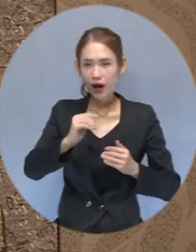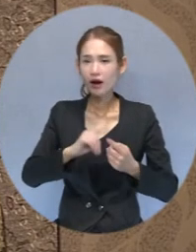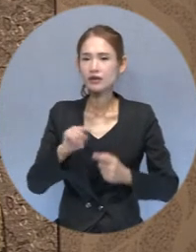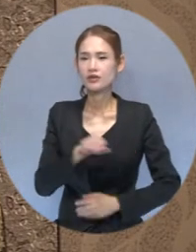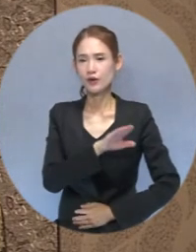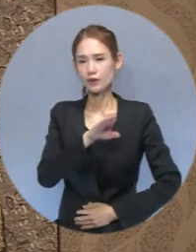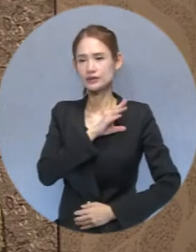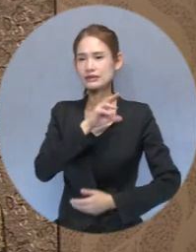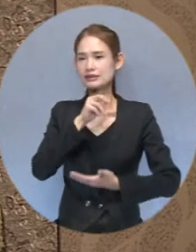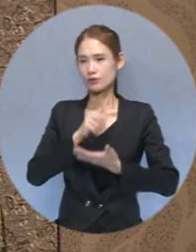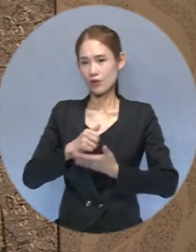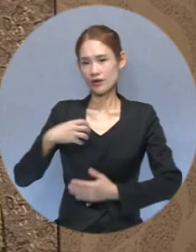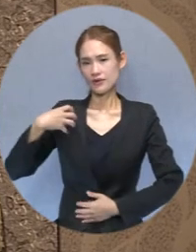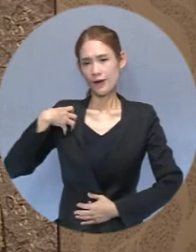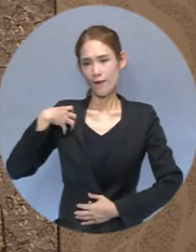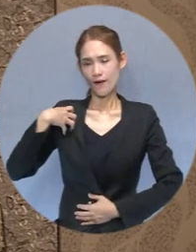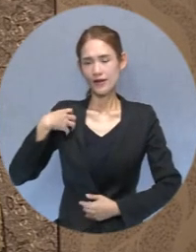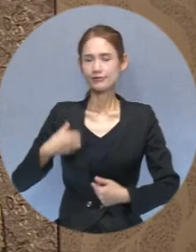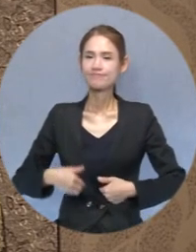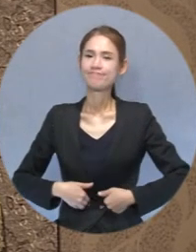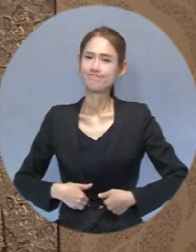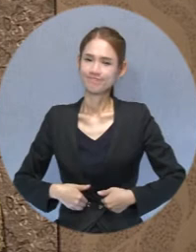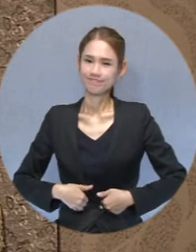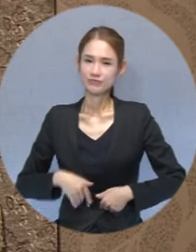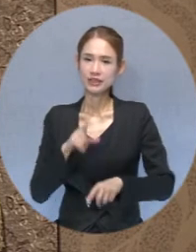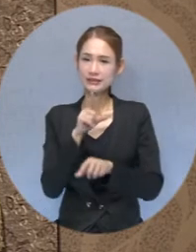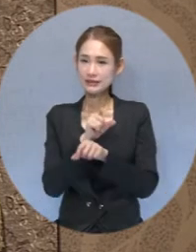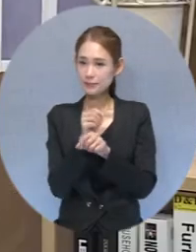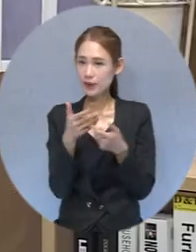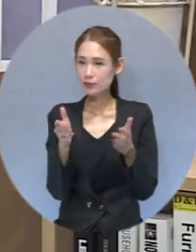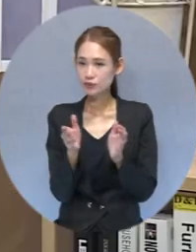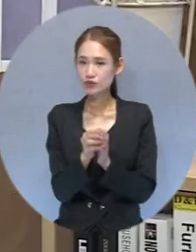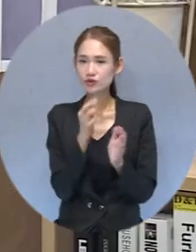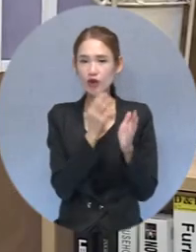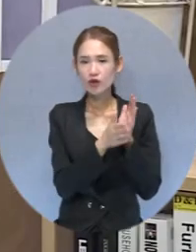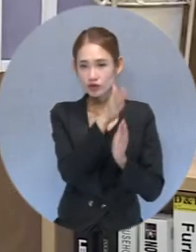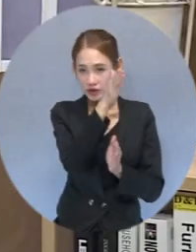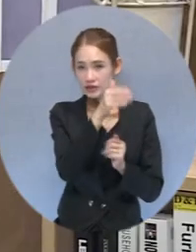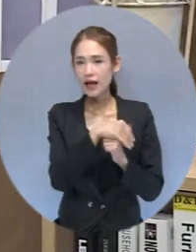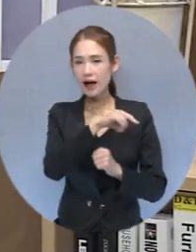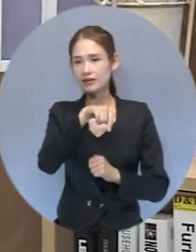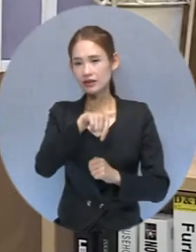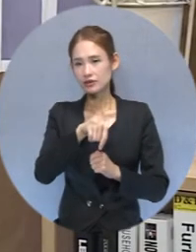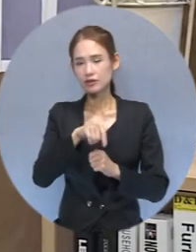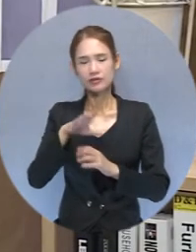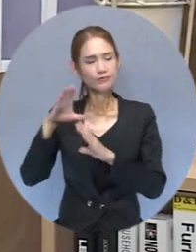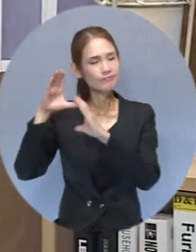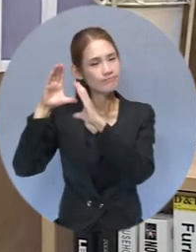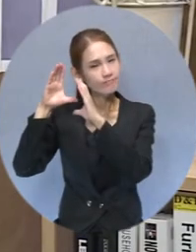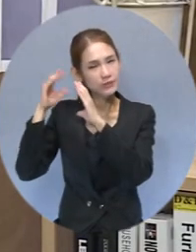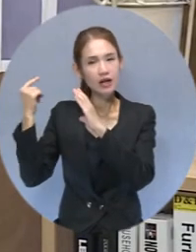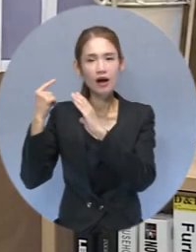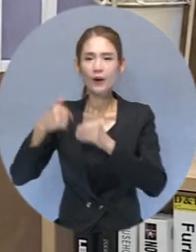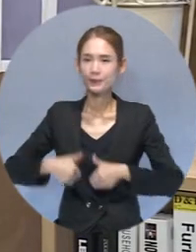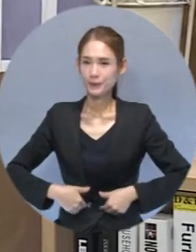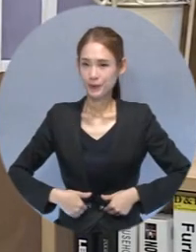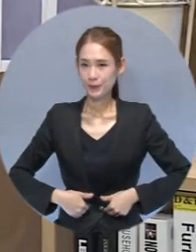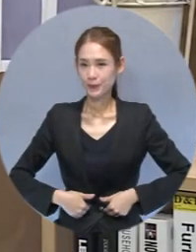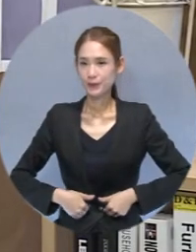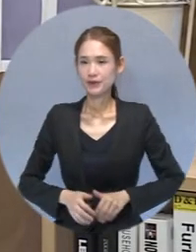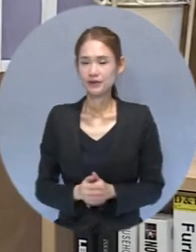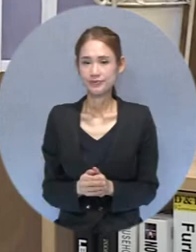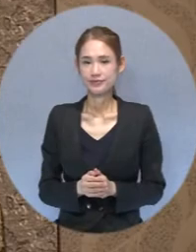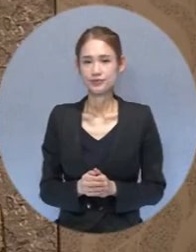시의원들의 역할이고 네. 또 집행부에서도 서울시에서도 좀 의견을 귀 기울여 듣고 네. 그런